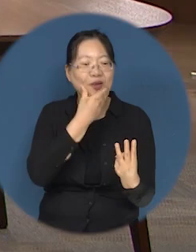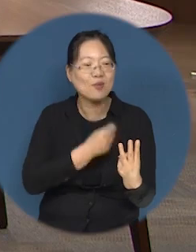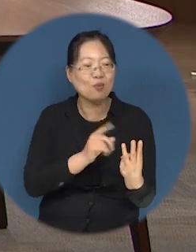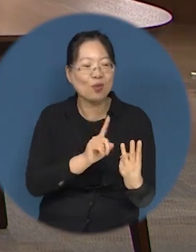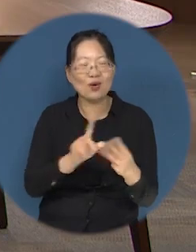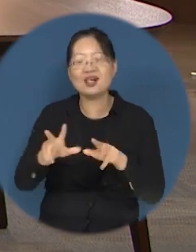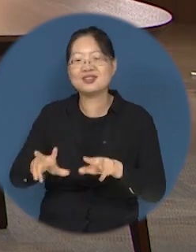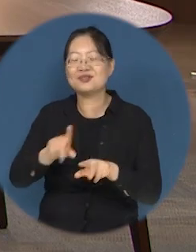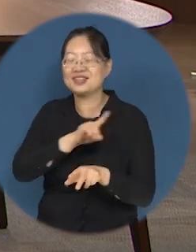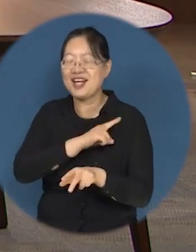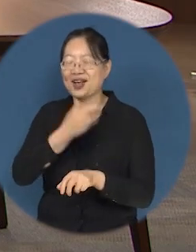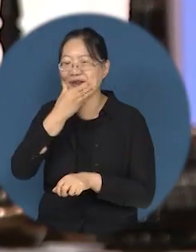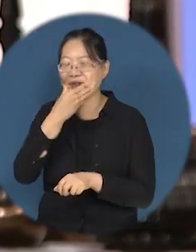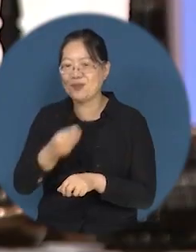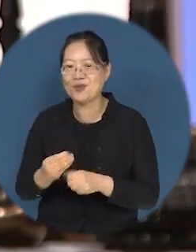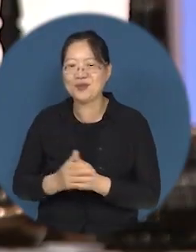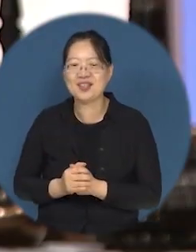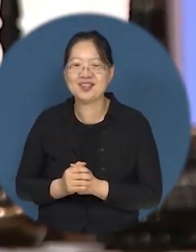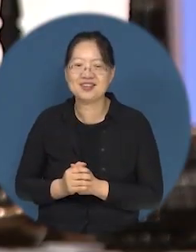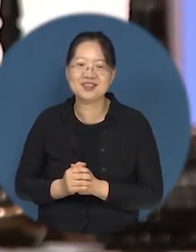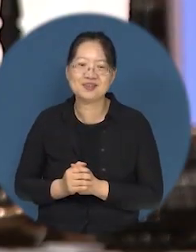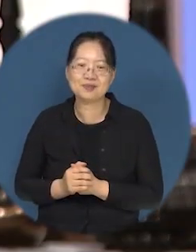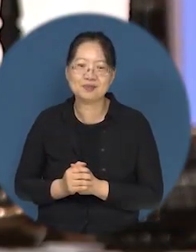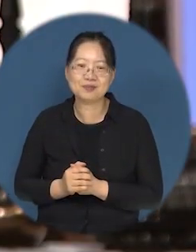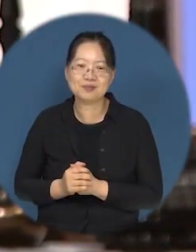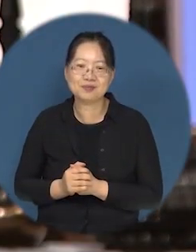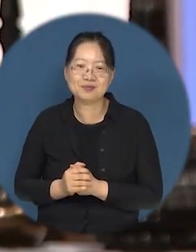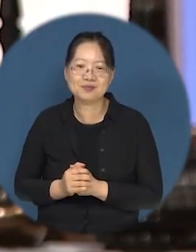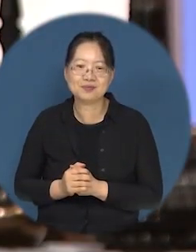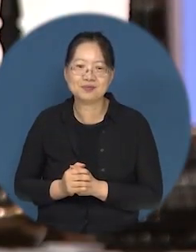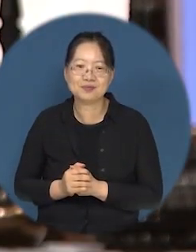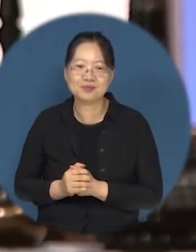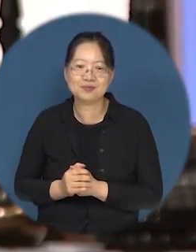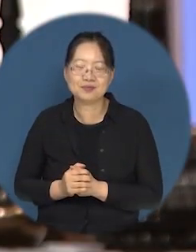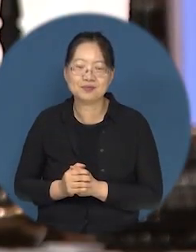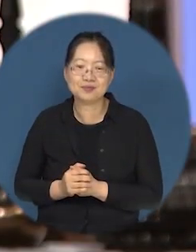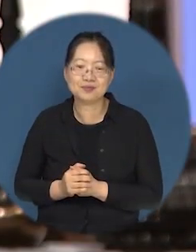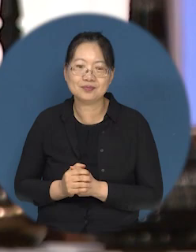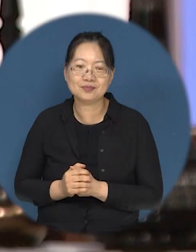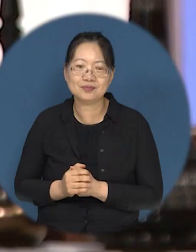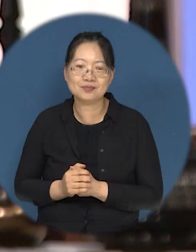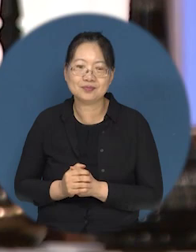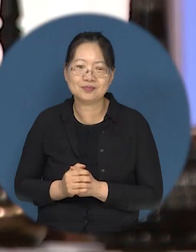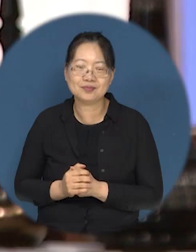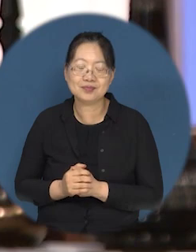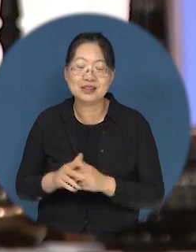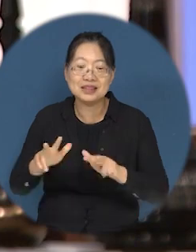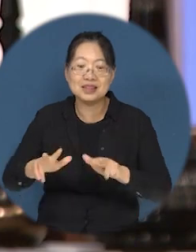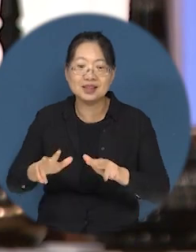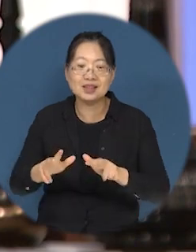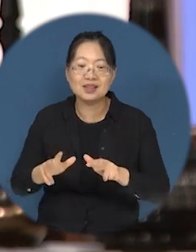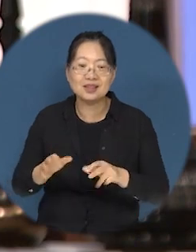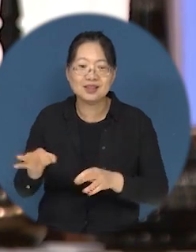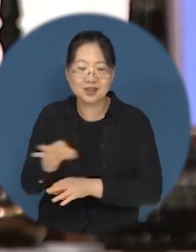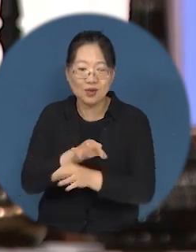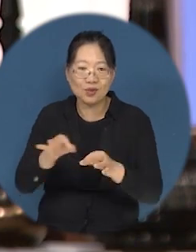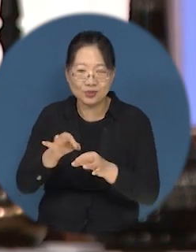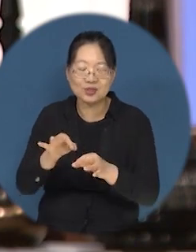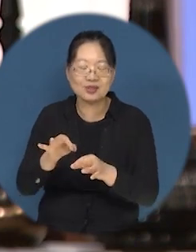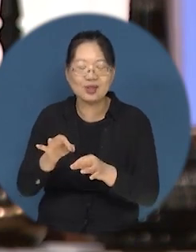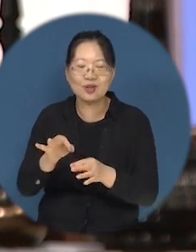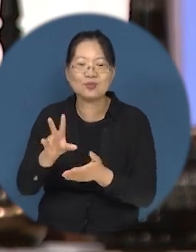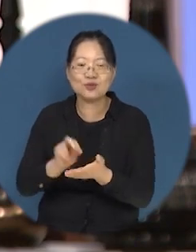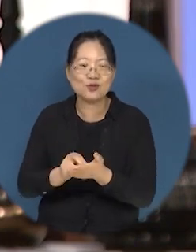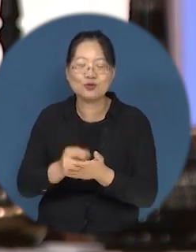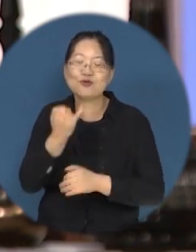아, 지금이 제일 행복하죠. 지금이 제일 행복하죠. 예. 뭐 지금 뭐 경제적인 부분도 자유고